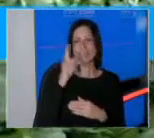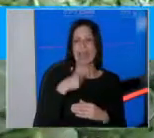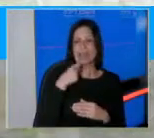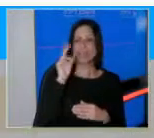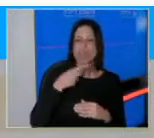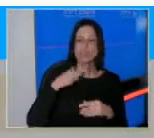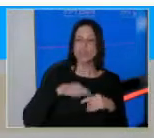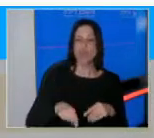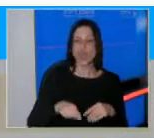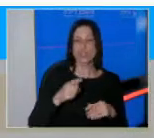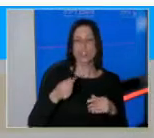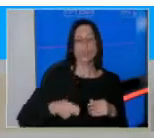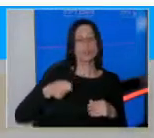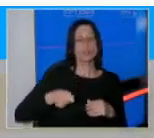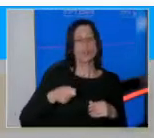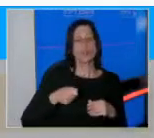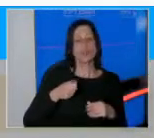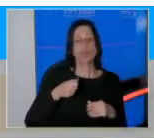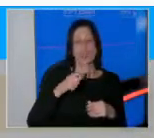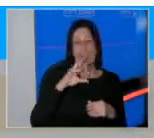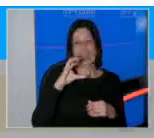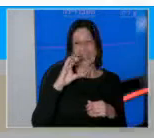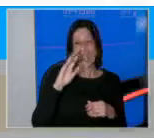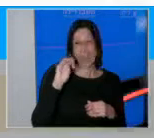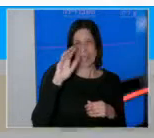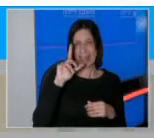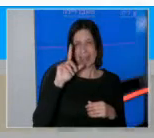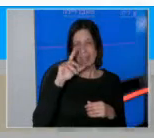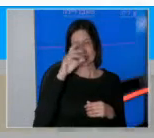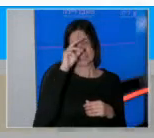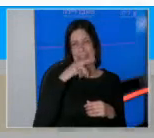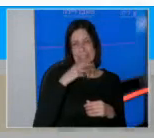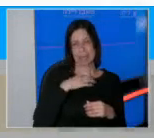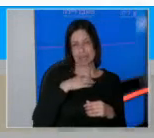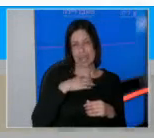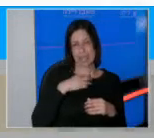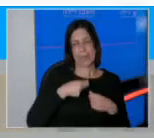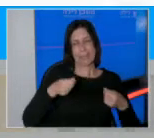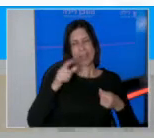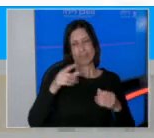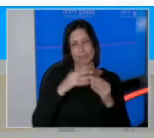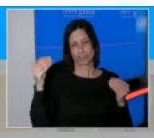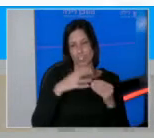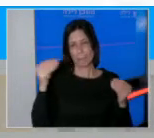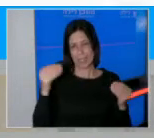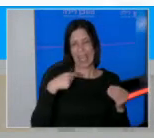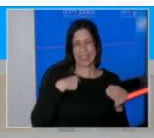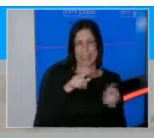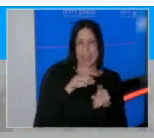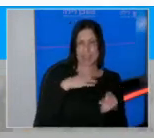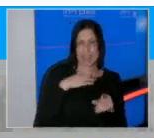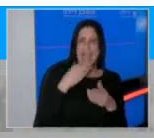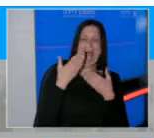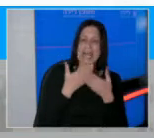לנו שורשים בשוק הקרמל, סבא שלי זיכרונו לברכה, מחר שם שמיר קרפס ופטרוזיליה, אני ואחי עזרנו לו